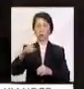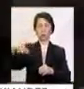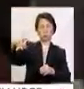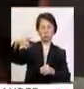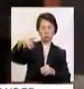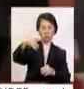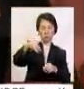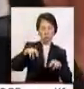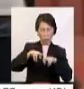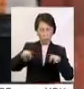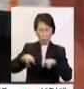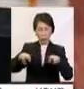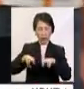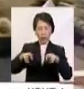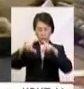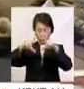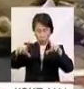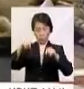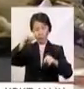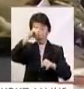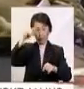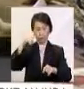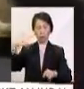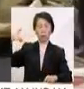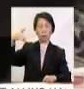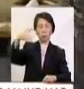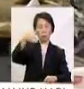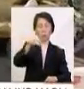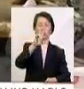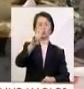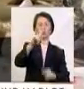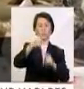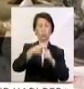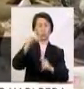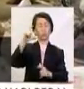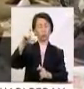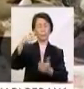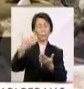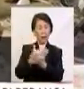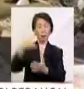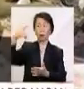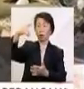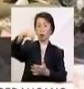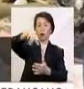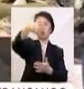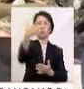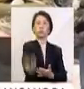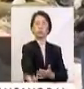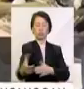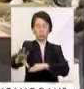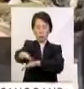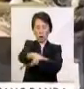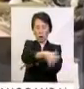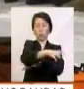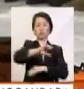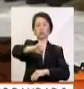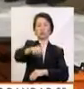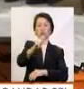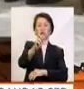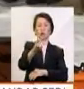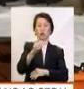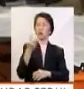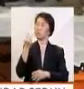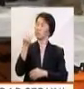dan perakam penerbangan. Pesawat Boeing yang berusia 2 bulan itu terhempas di Laut Jawa awal semalam hanya beberapa